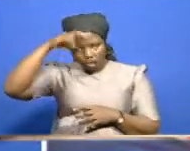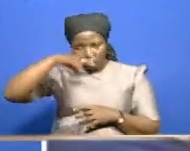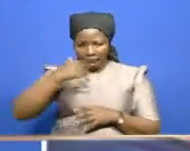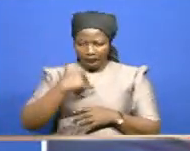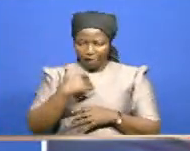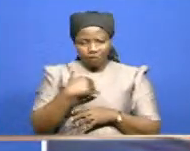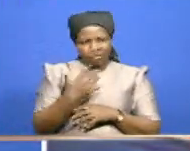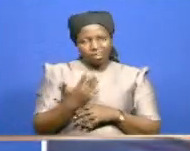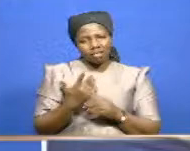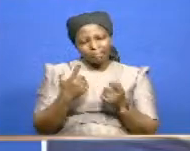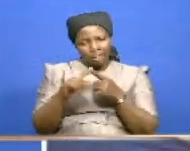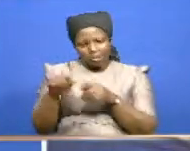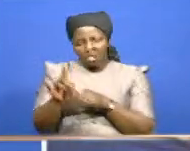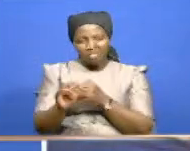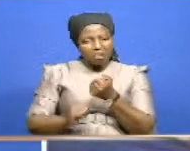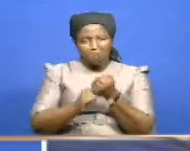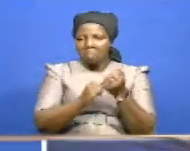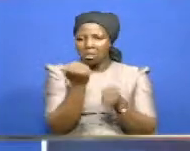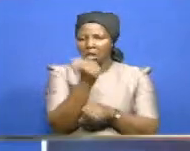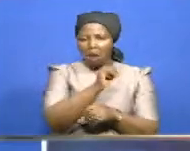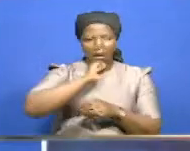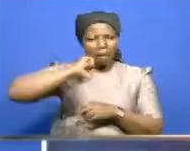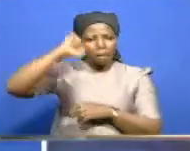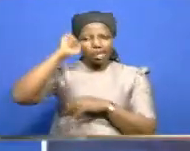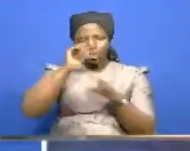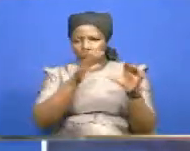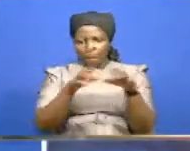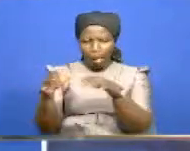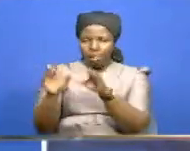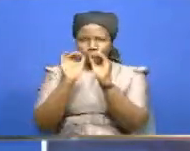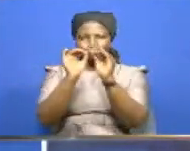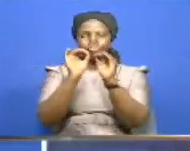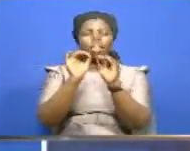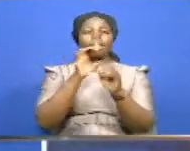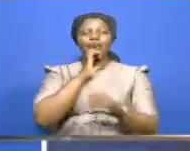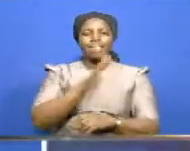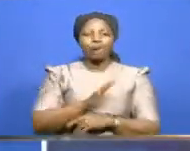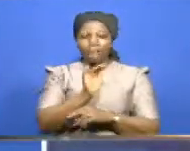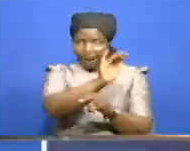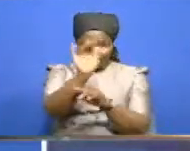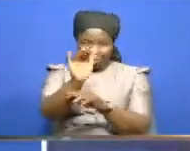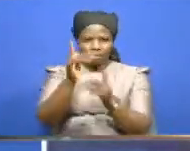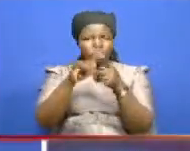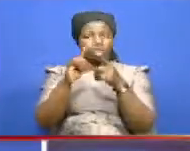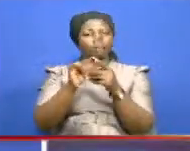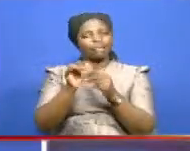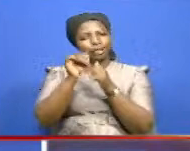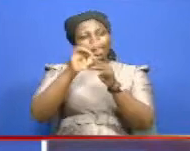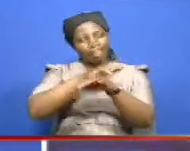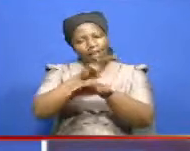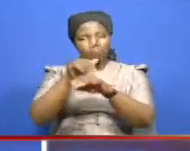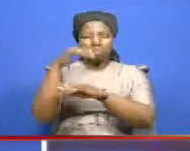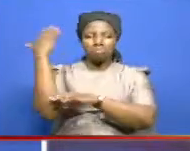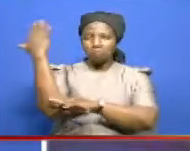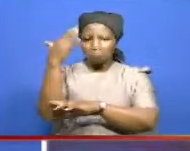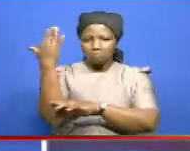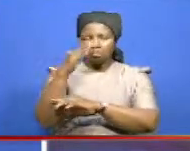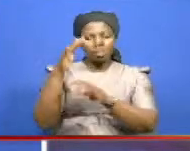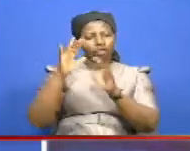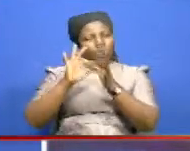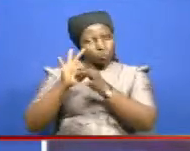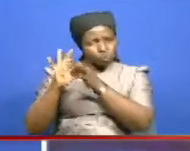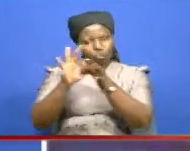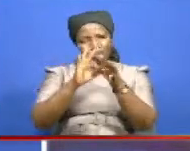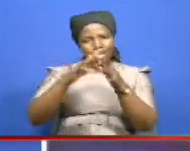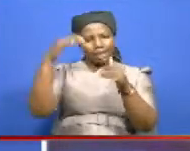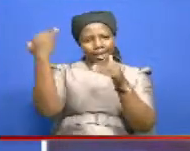lakini hawaegemei upande wowote wa siasa. Ruto called on the elders to lead the nation in preaching unity and end tribalism that is a